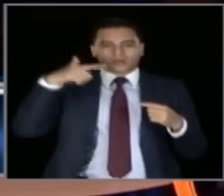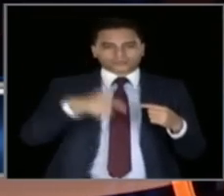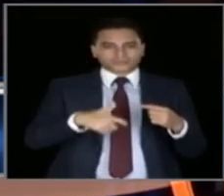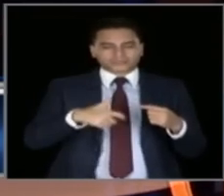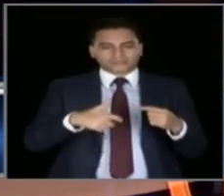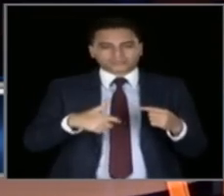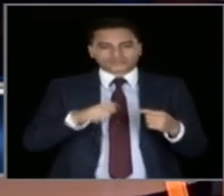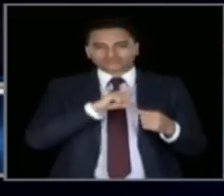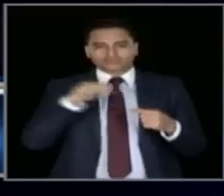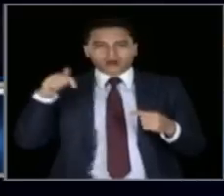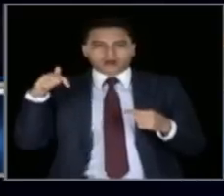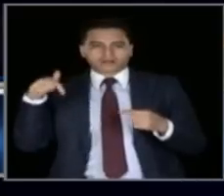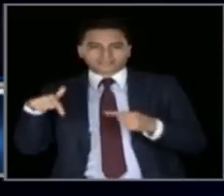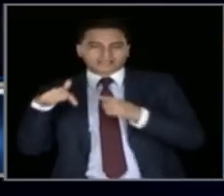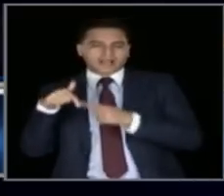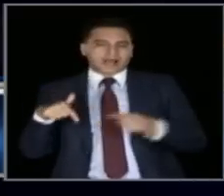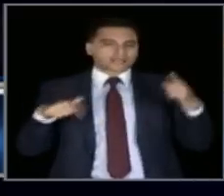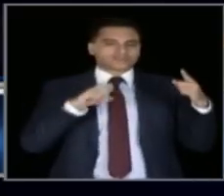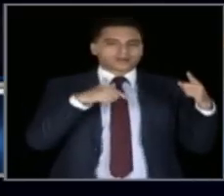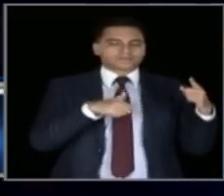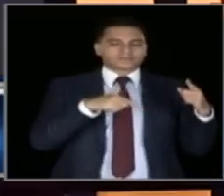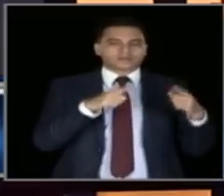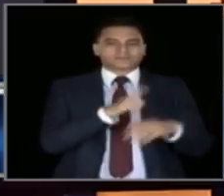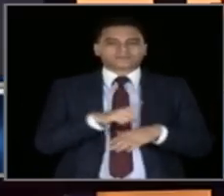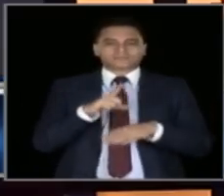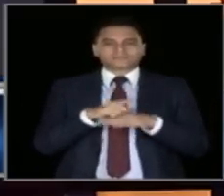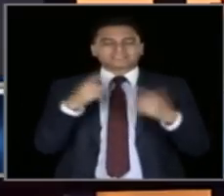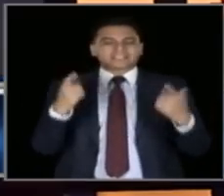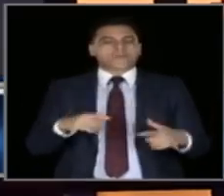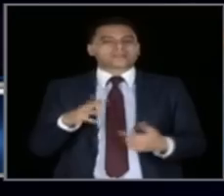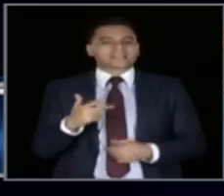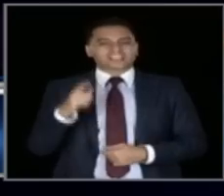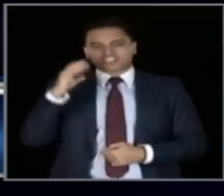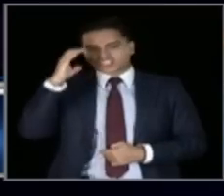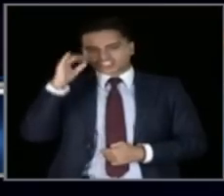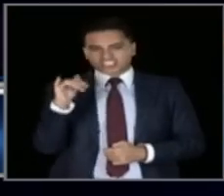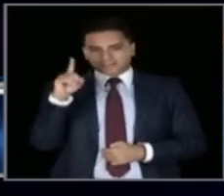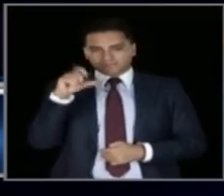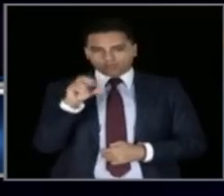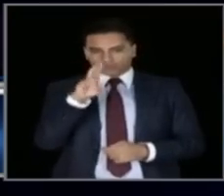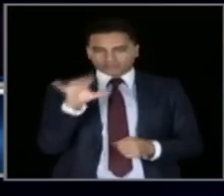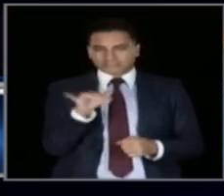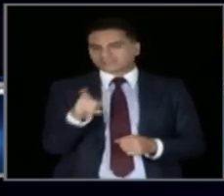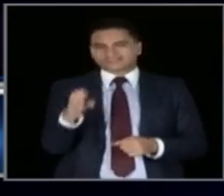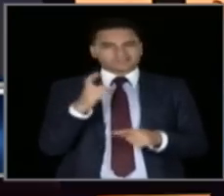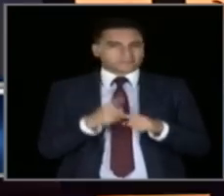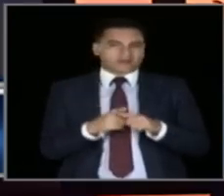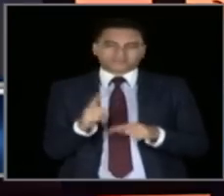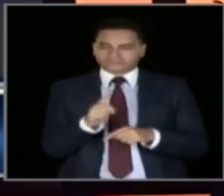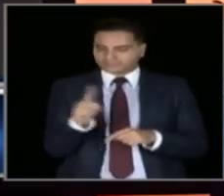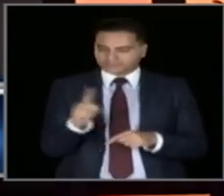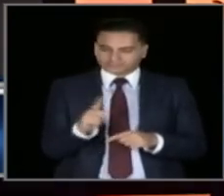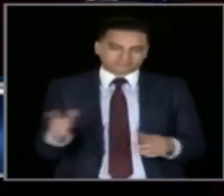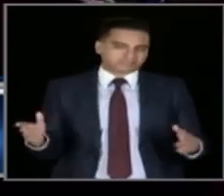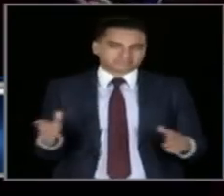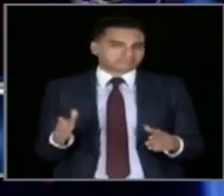1967. مؤمن إجابتك؟ جيبوتي. لا، مش جيبوتي. إجابة خاطئة.